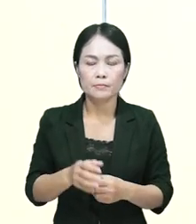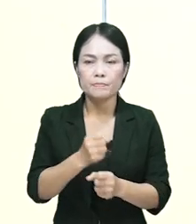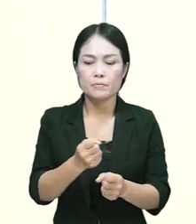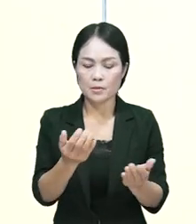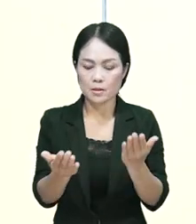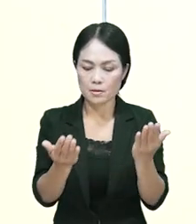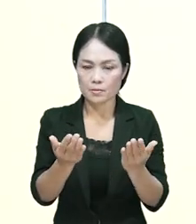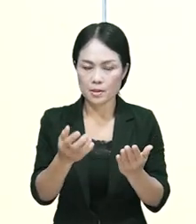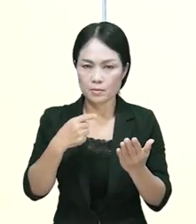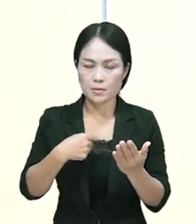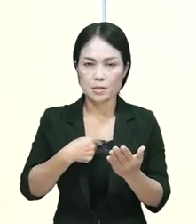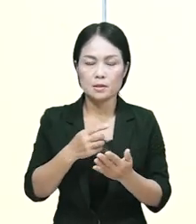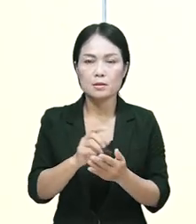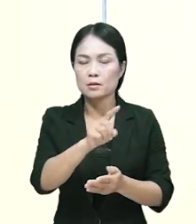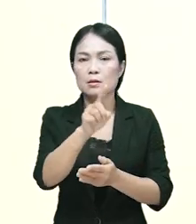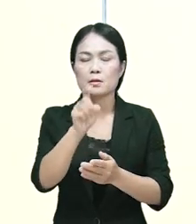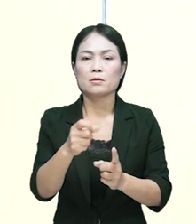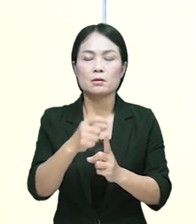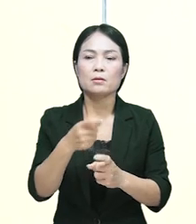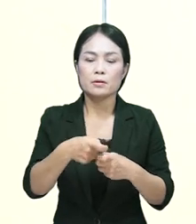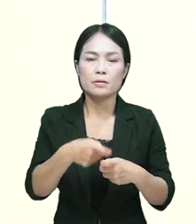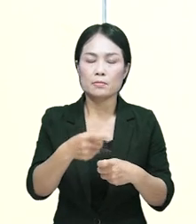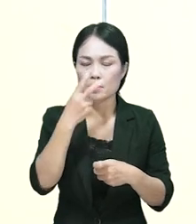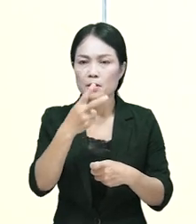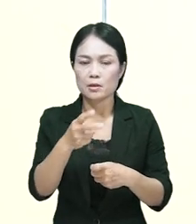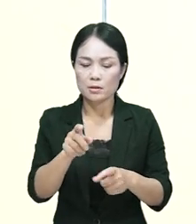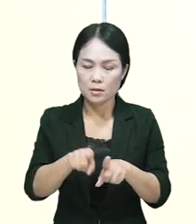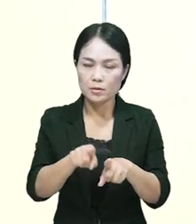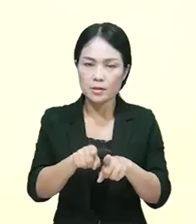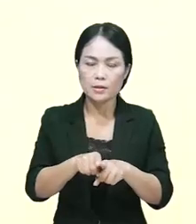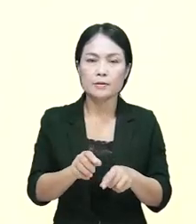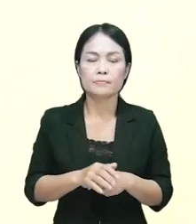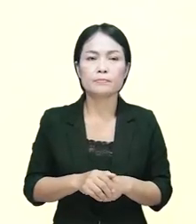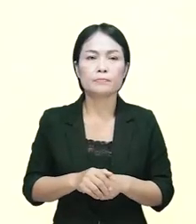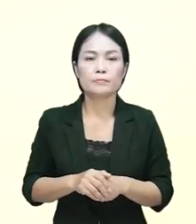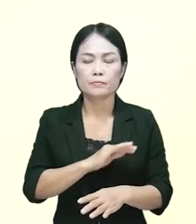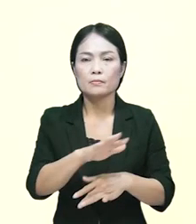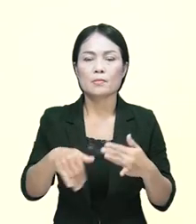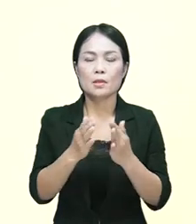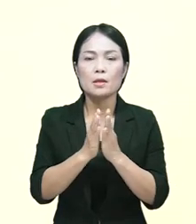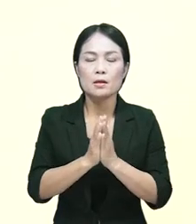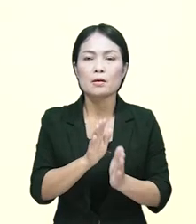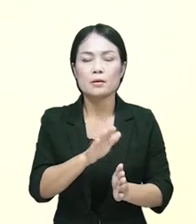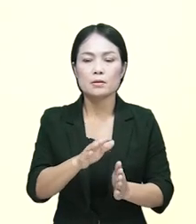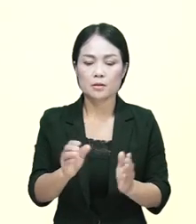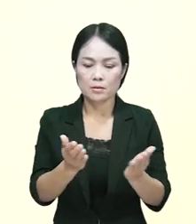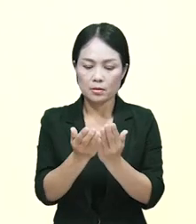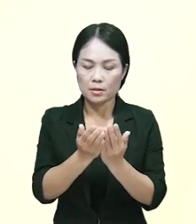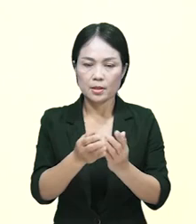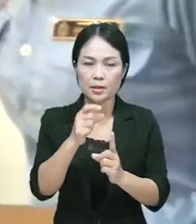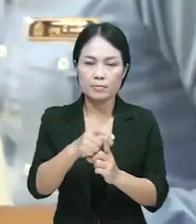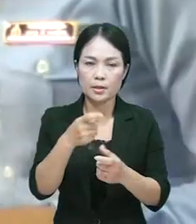ផ្ទៀងជាមួយអ្នកគ្រូថាតើពាក្យពិបាកដែលកូនរកនឹងអ្នកគ្រូដូចគ្នាអត់កូនអរគុណច្រើនកូនសូមអានពាក្យពិបាកជាមួយអ្នកគ្